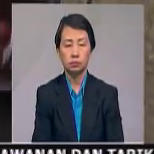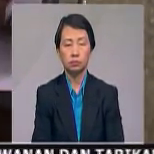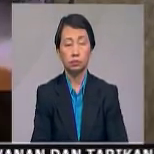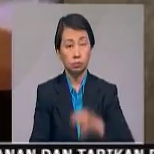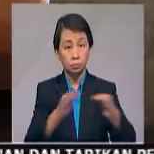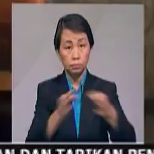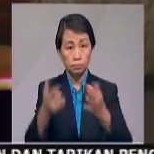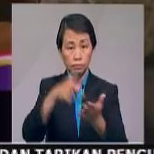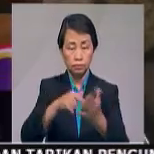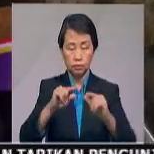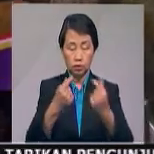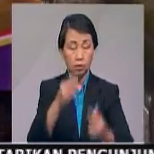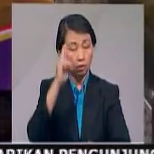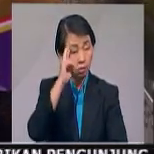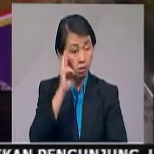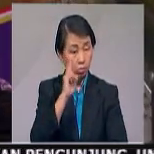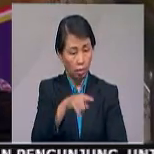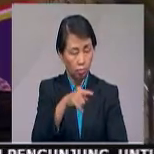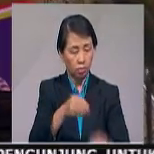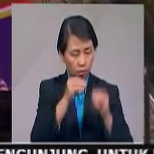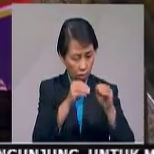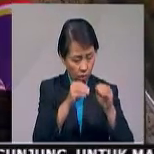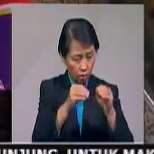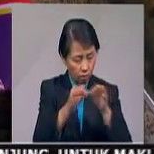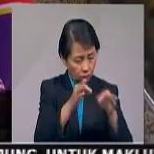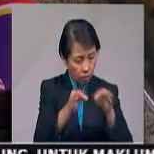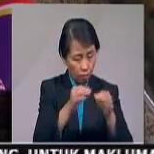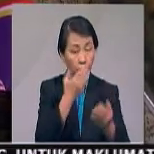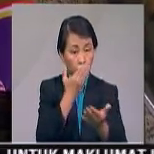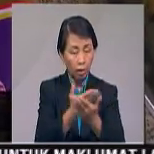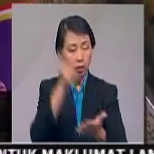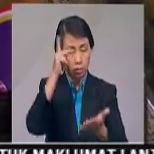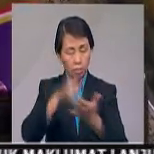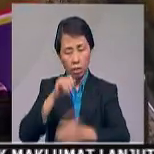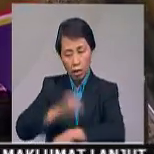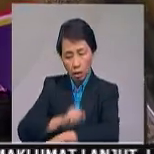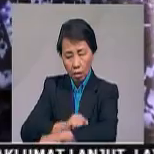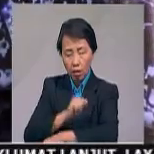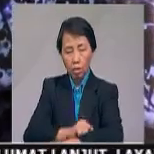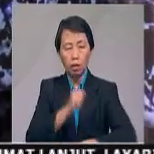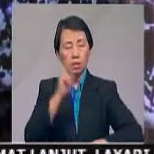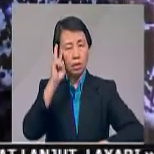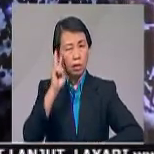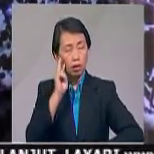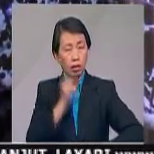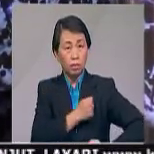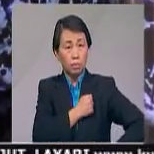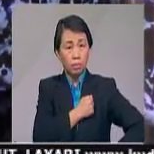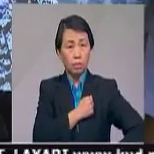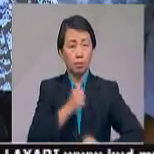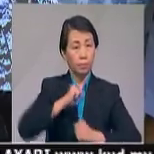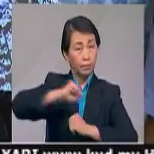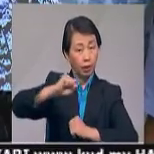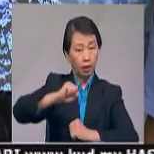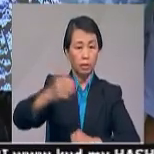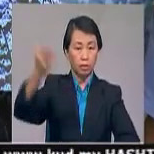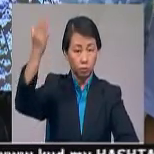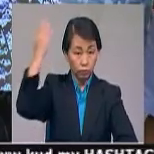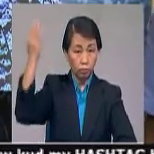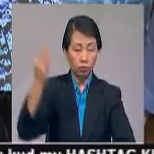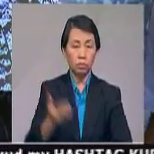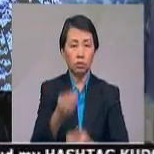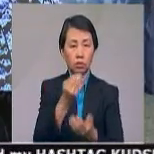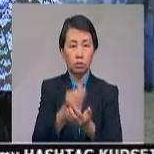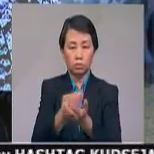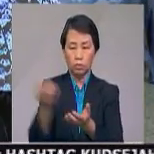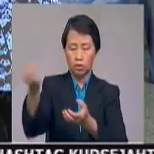Jelasnya lagi, golongan remaja perlu diberi pendedahan sebaiknya dalam mengenang jasa veteran dan pahlawan terdahulu. Dana-dana yang kita kutip ni